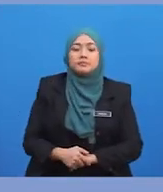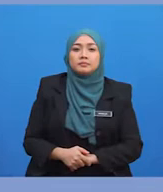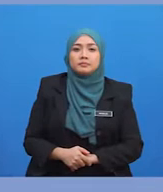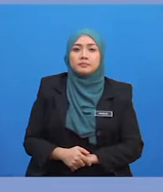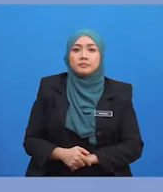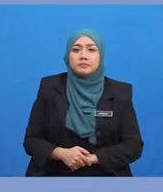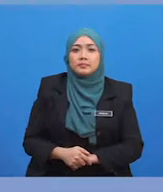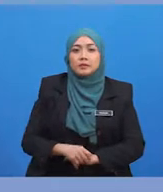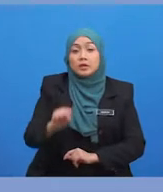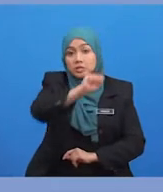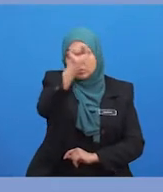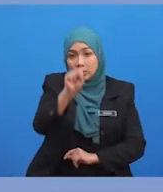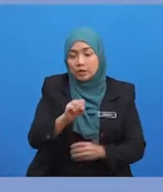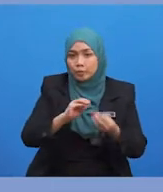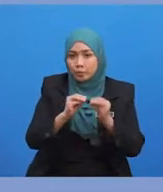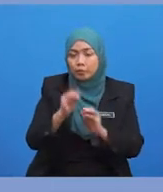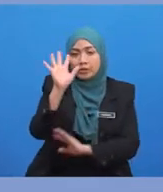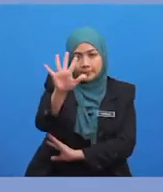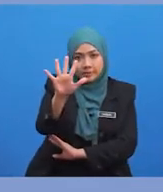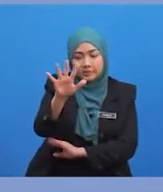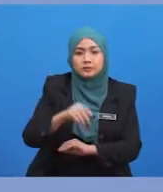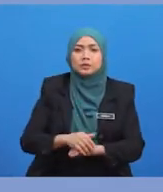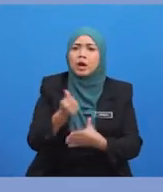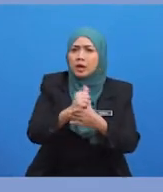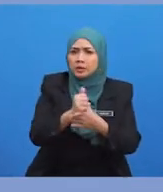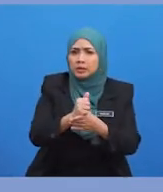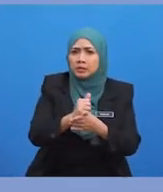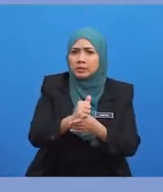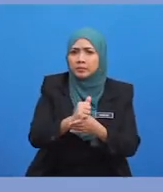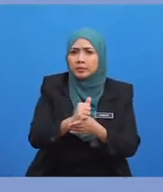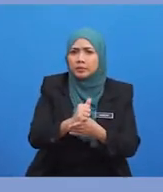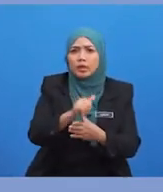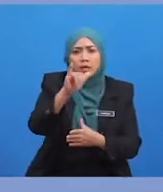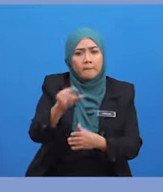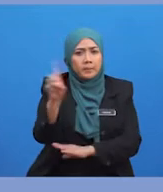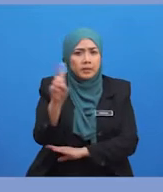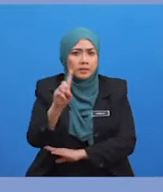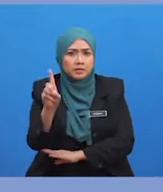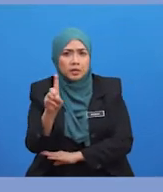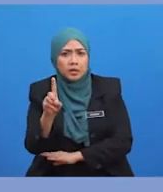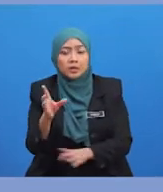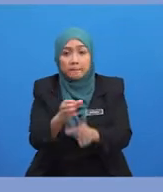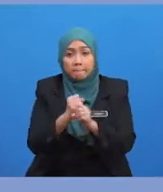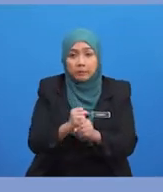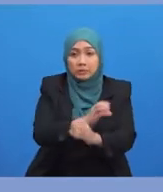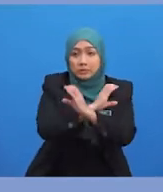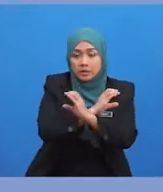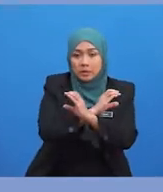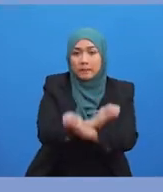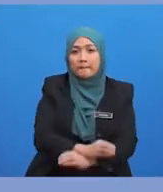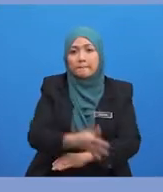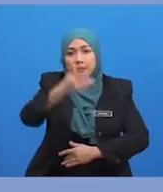yang kelima, antara yang berikut, yang manakah dapat mencegah penyakit